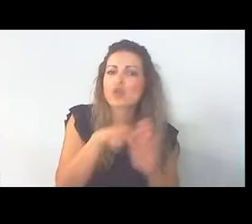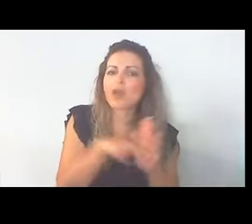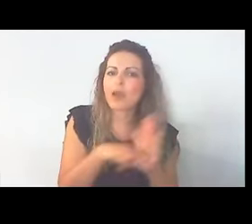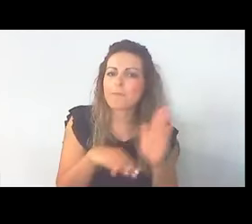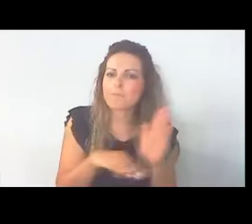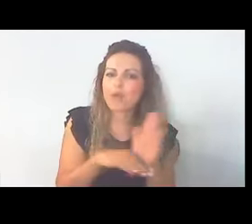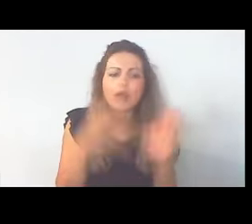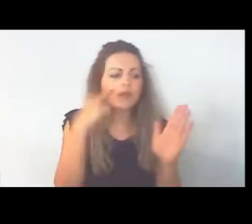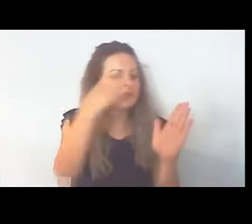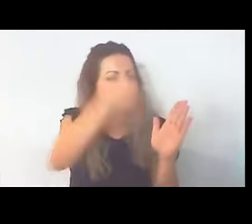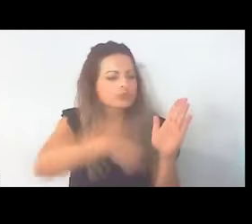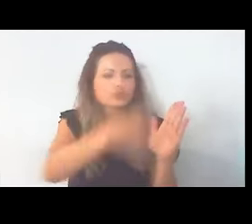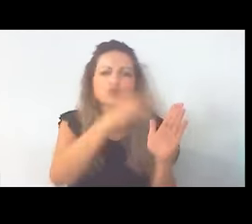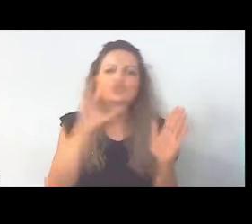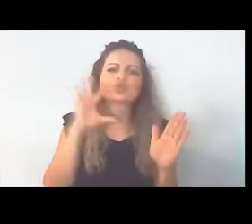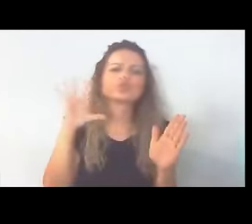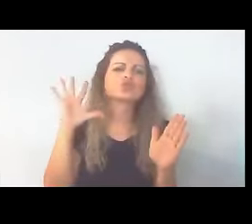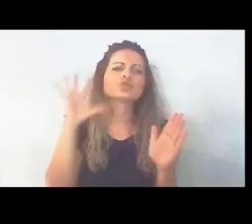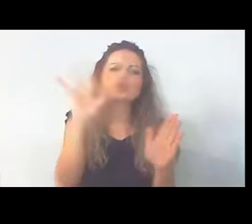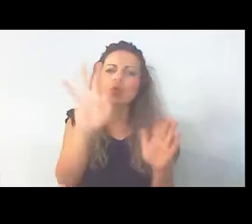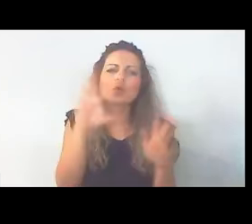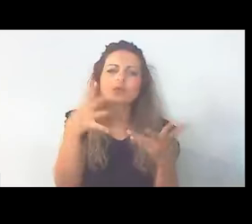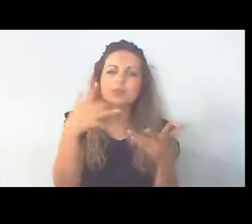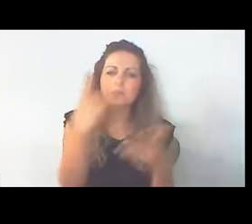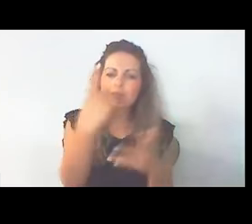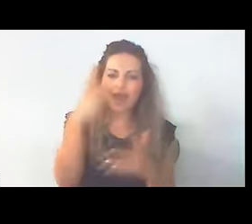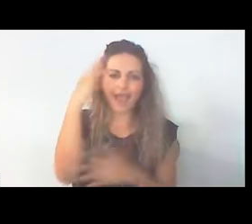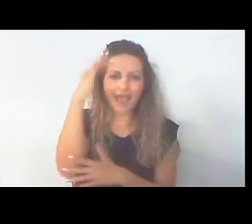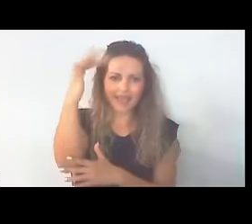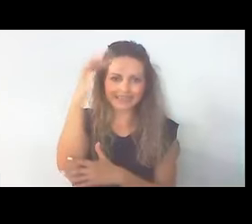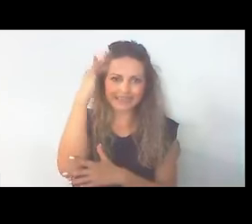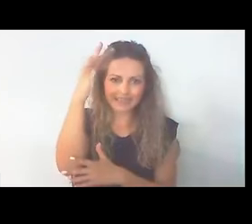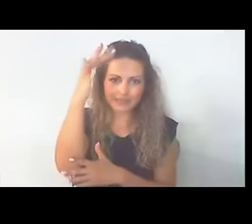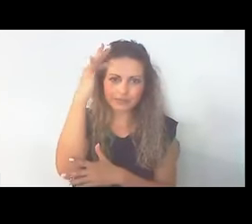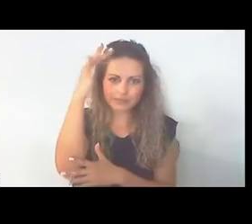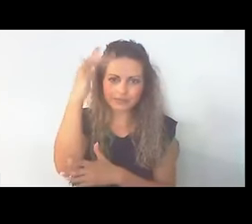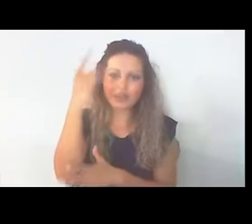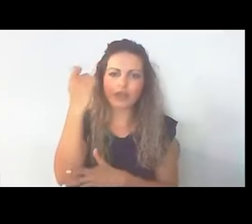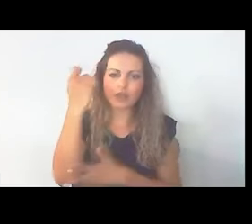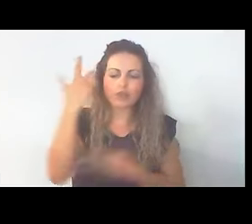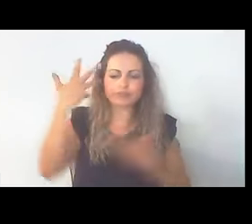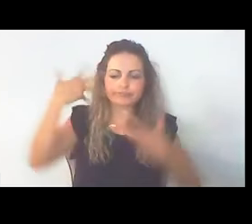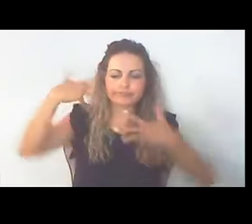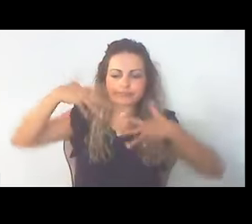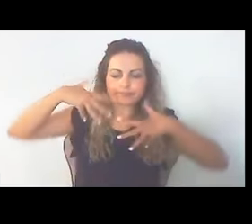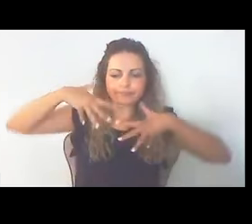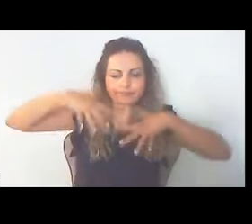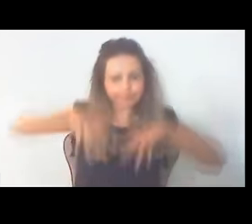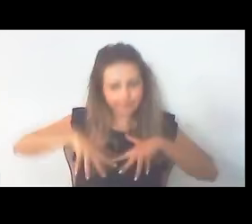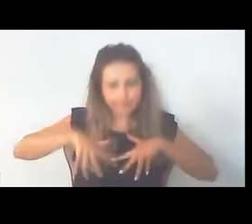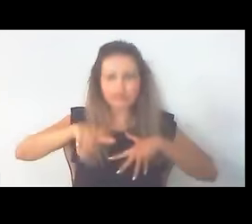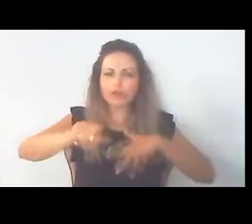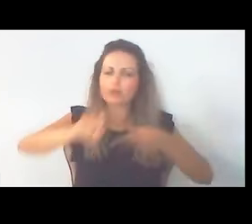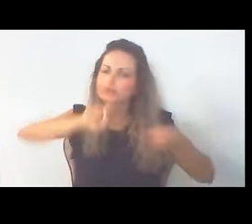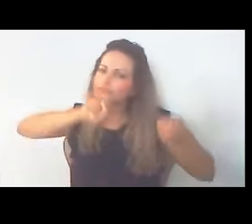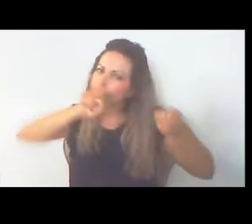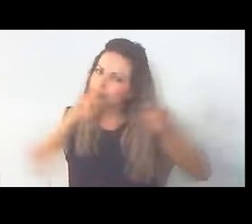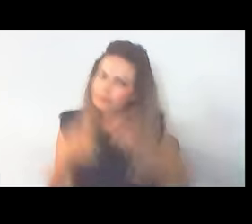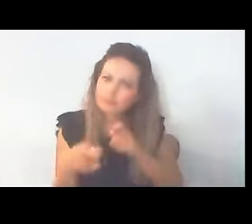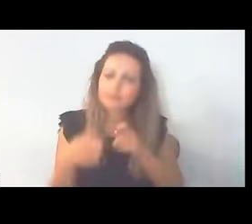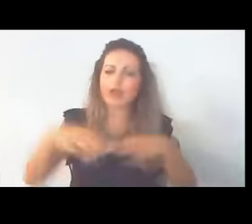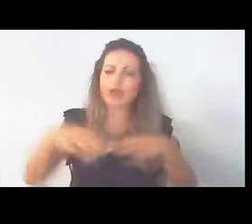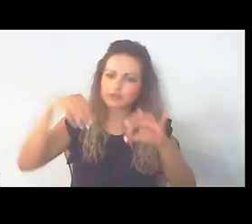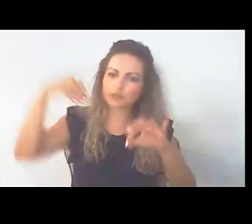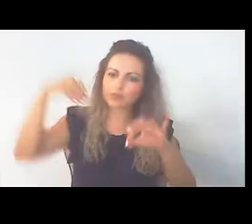θεμελιώσει μία αντίληψη και μία δυνατότητα συνεργειών και συνεργασιών για την